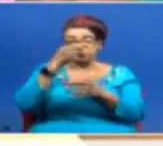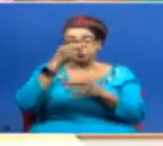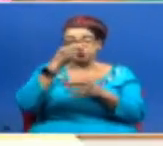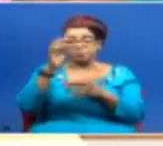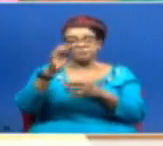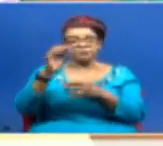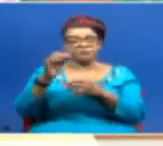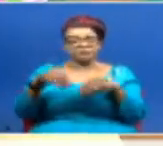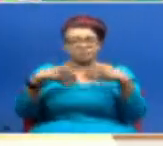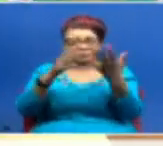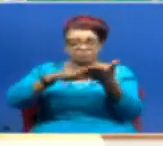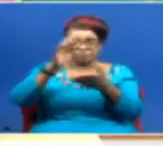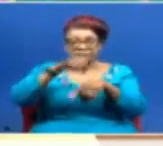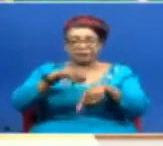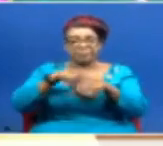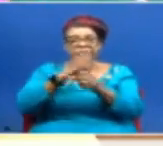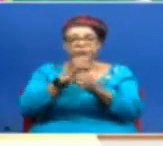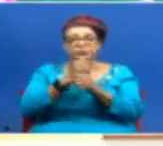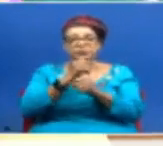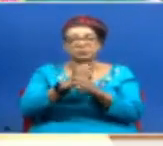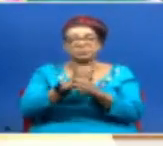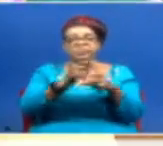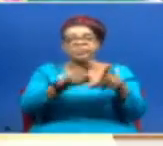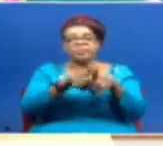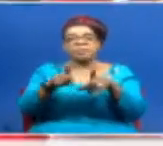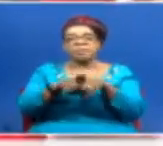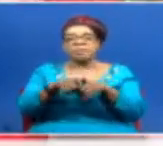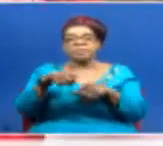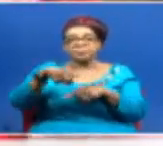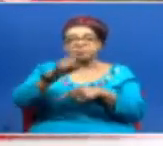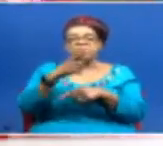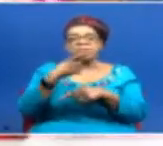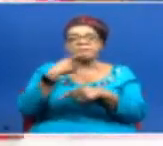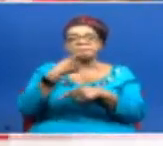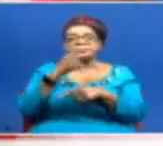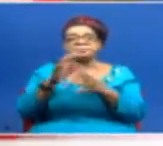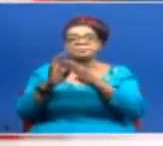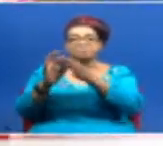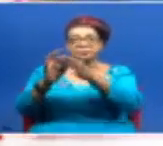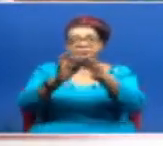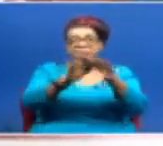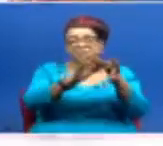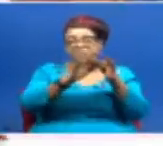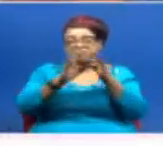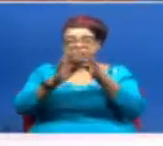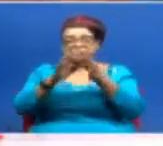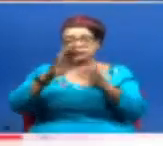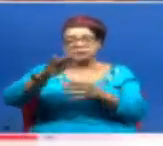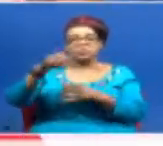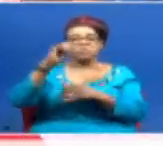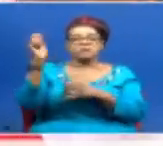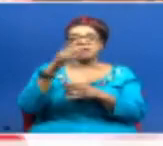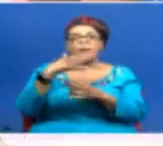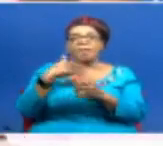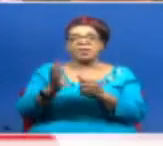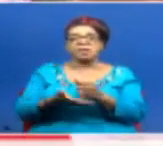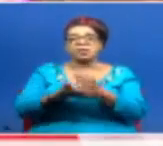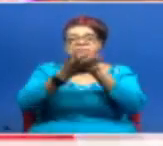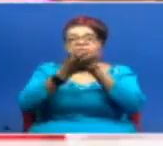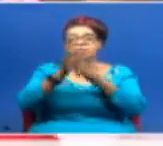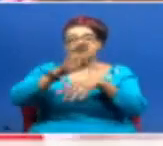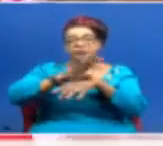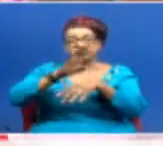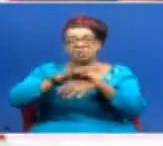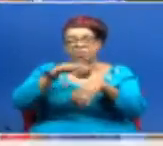Waka zaidi kufan kazi kadhala ames Sema Yuko mioni kuungeman nataka usaid Wa kanis kuh